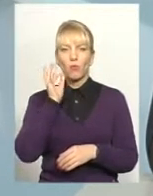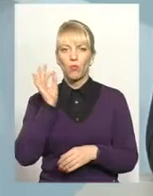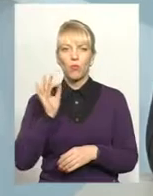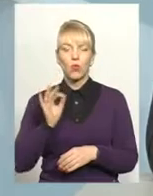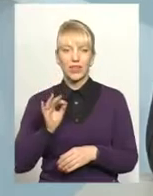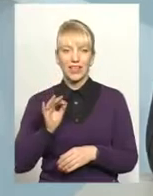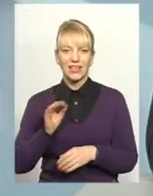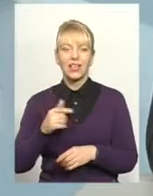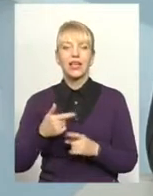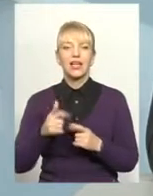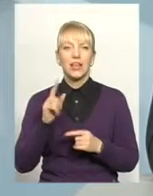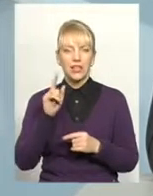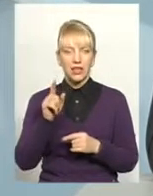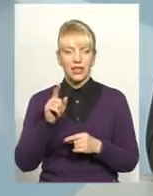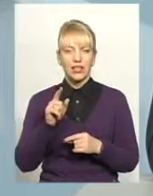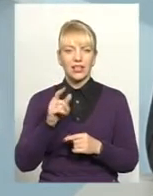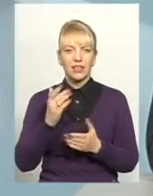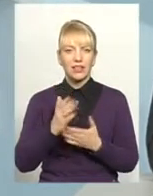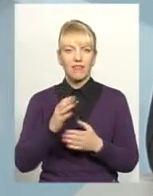яка використовує